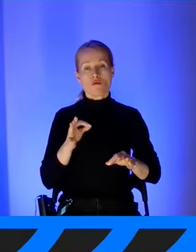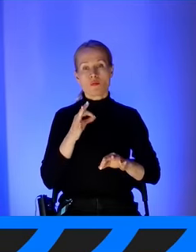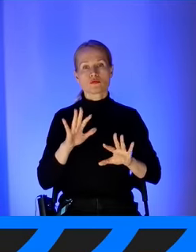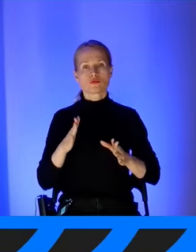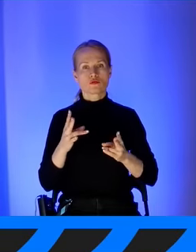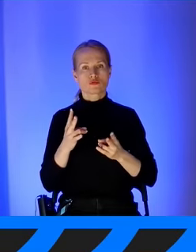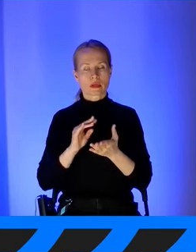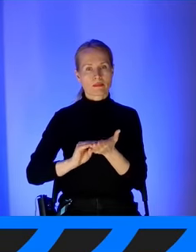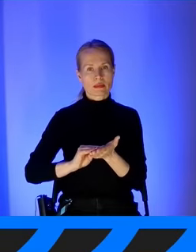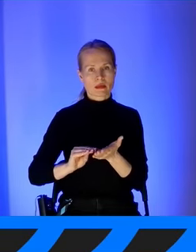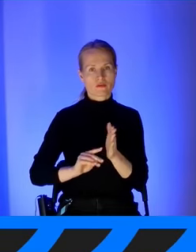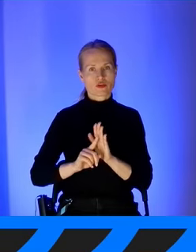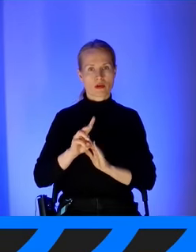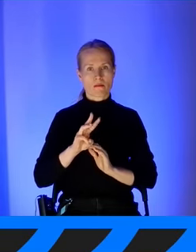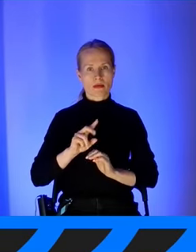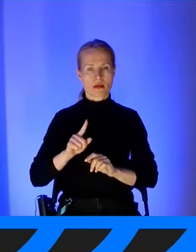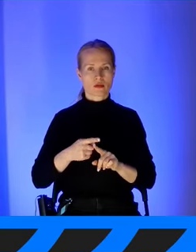алгоритма который вы